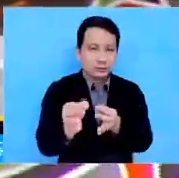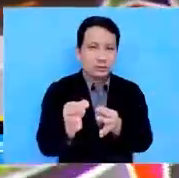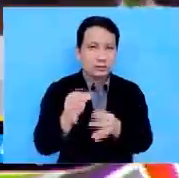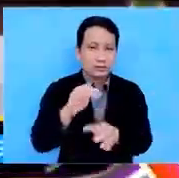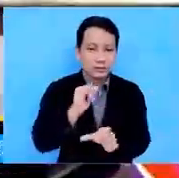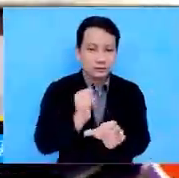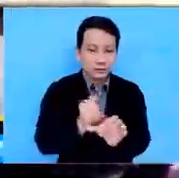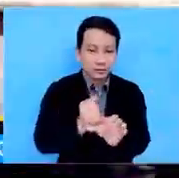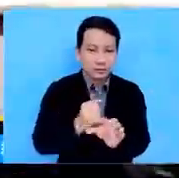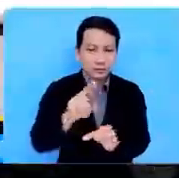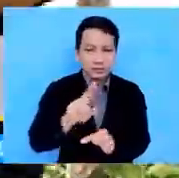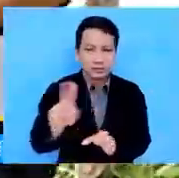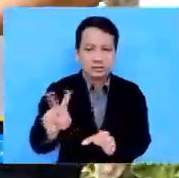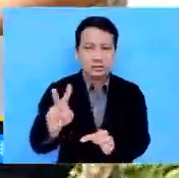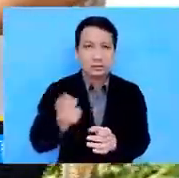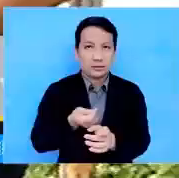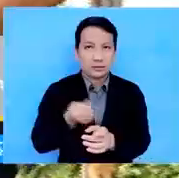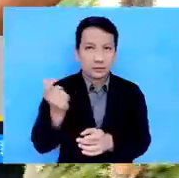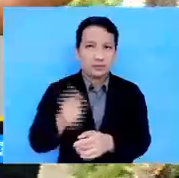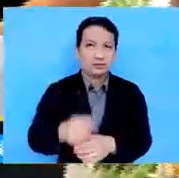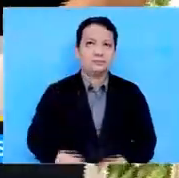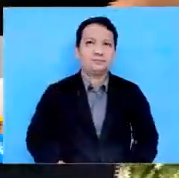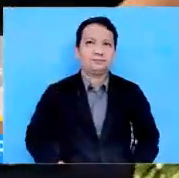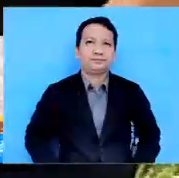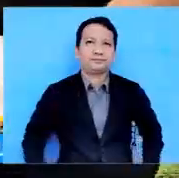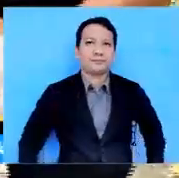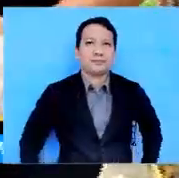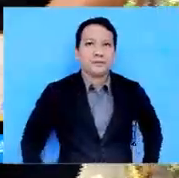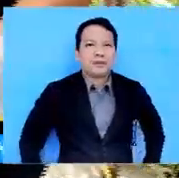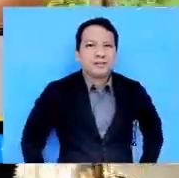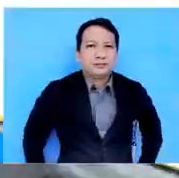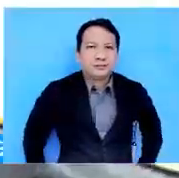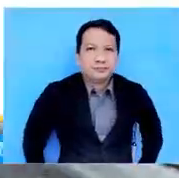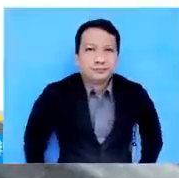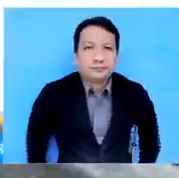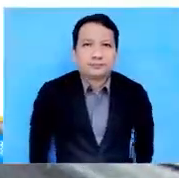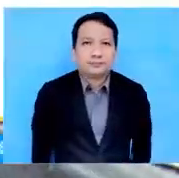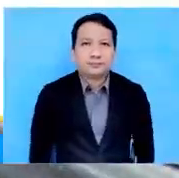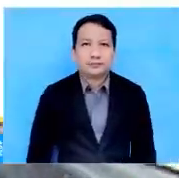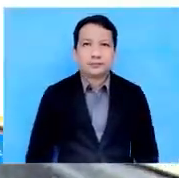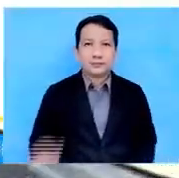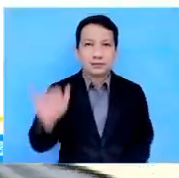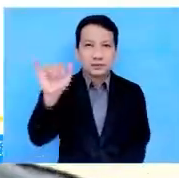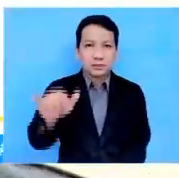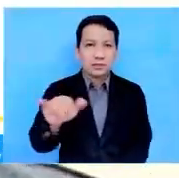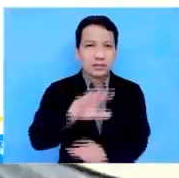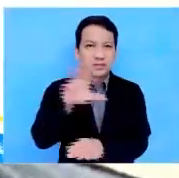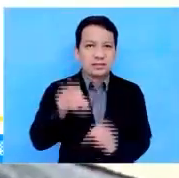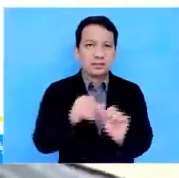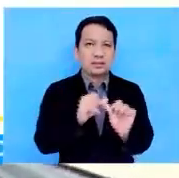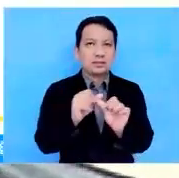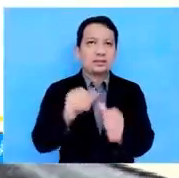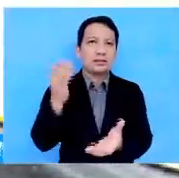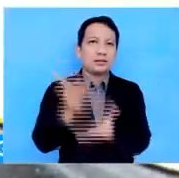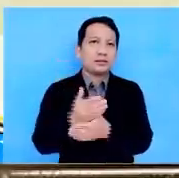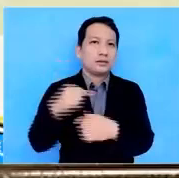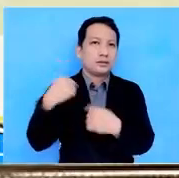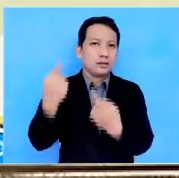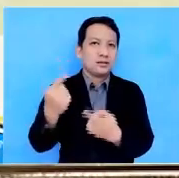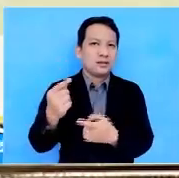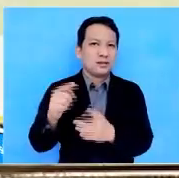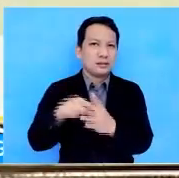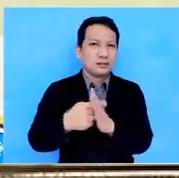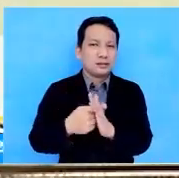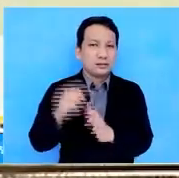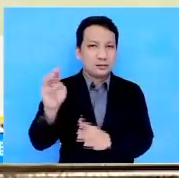at UV Express phase-out. Absent sa pulong ang grupong manibela na pasimuno ng tigil pasada simula sa Lunes.